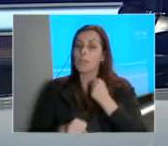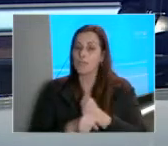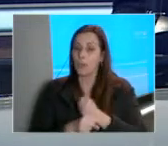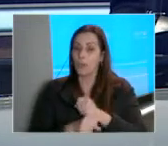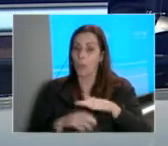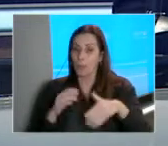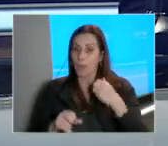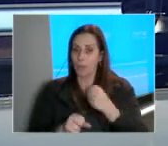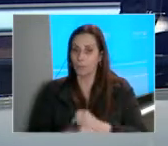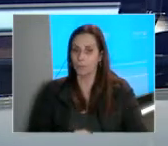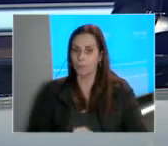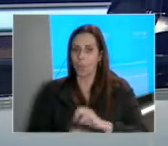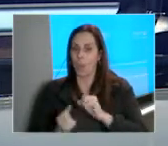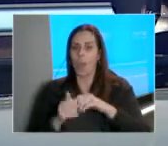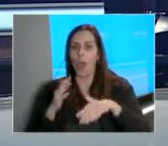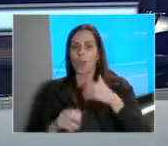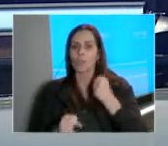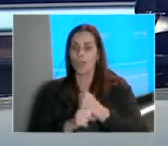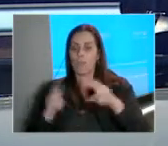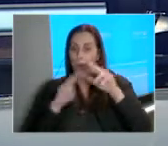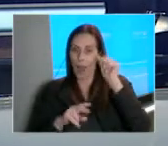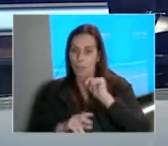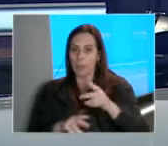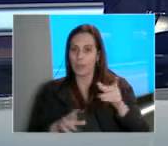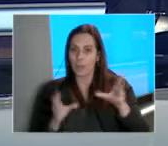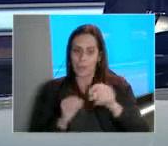אחרי התרגיל של... או שהם יישארו בבית.